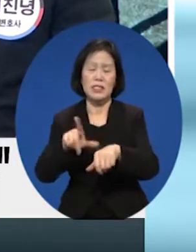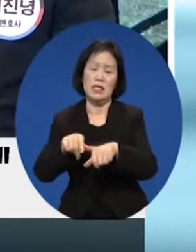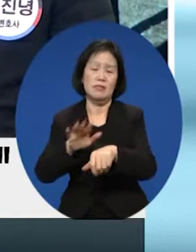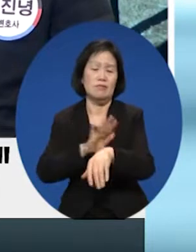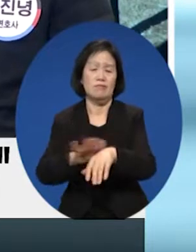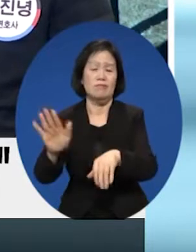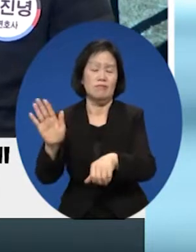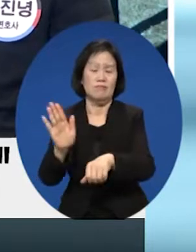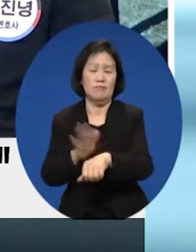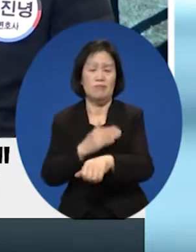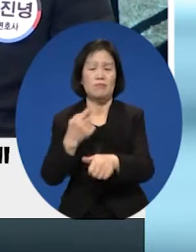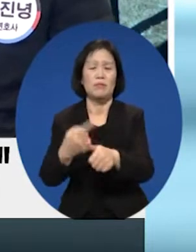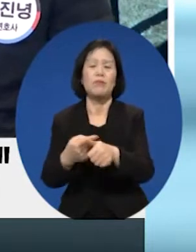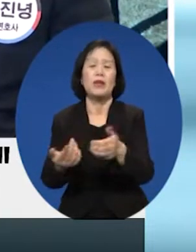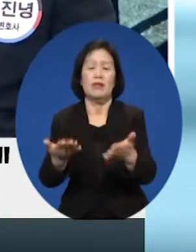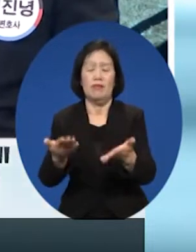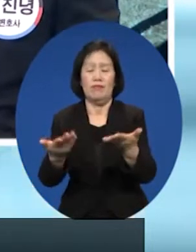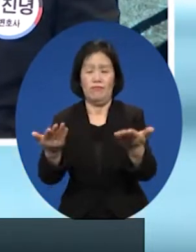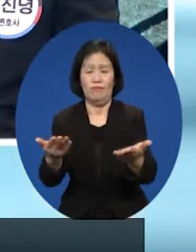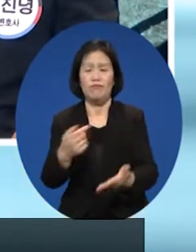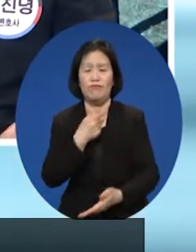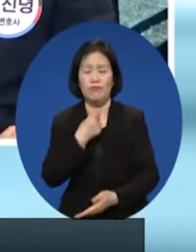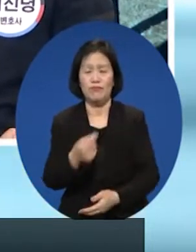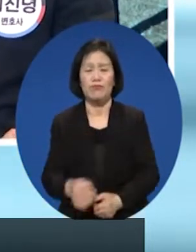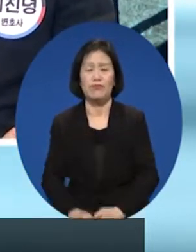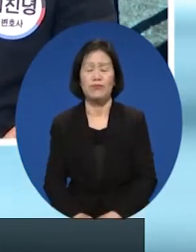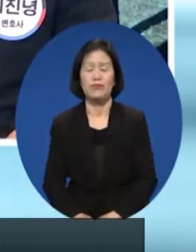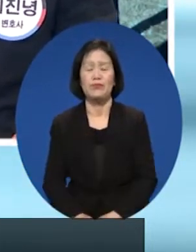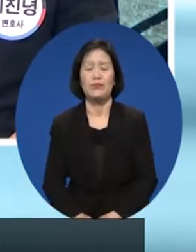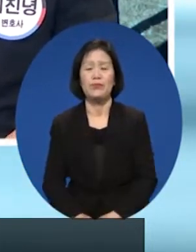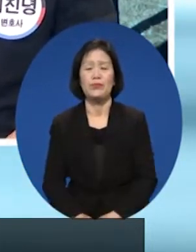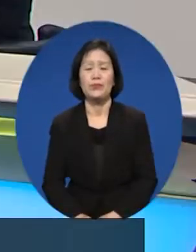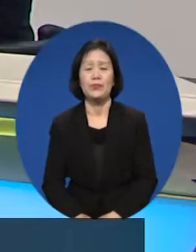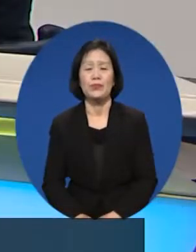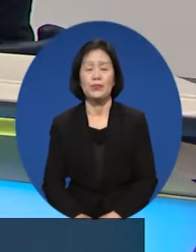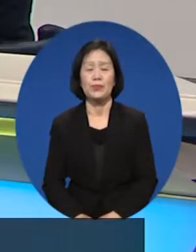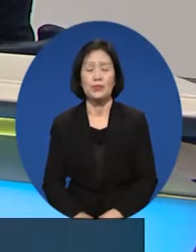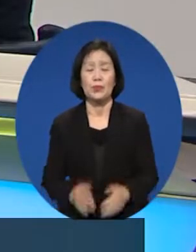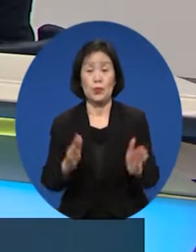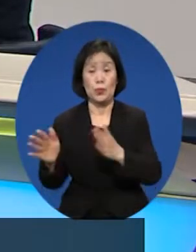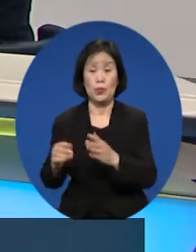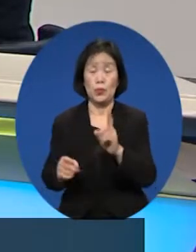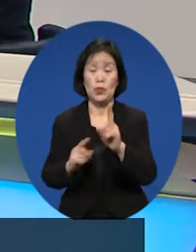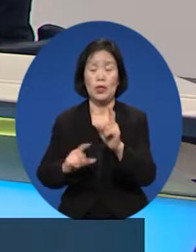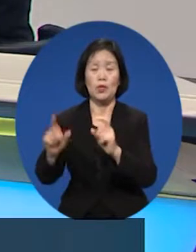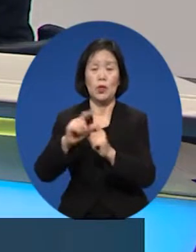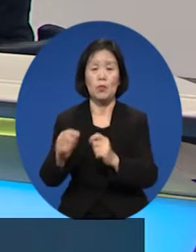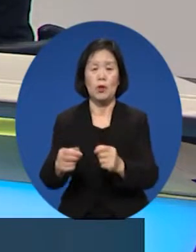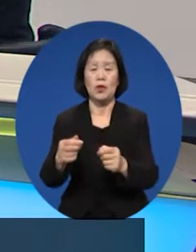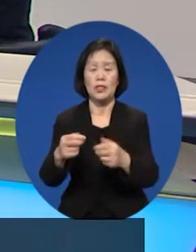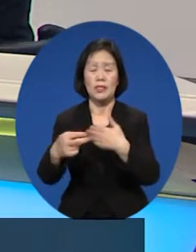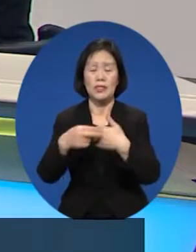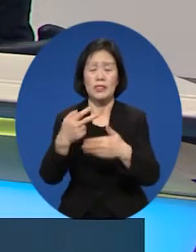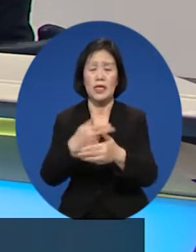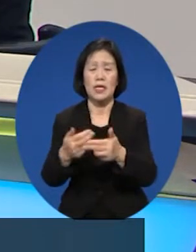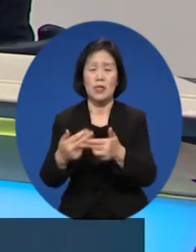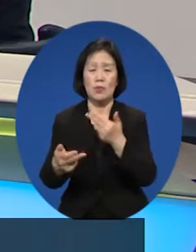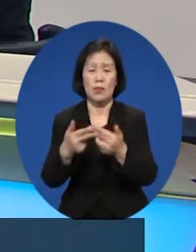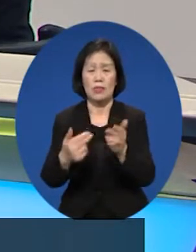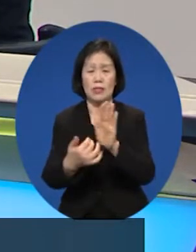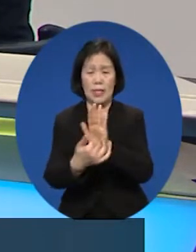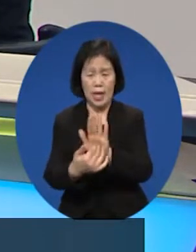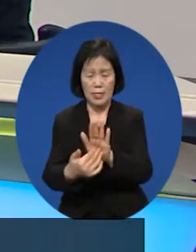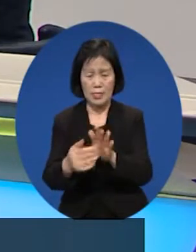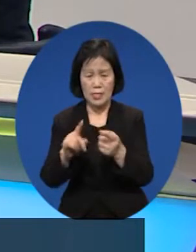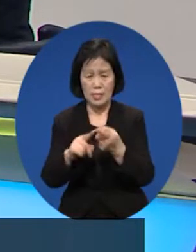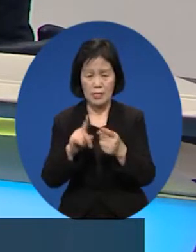그 좀 비판적인 견해를 말씀할 수밖에 없습니다. 그런데 네. 제가 지금 드리고 싶은 말씀은, 일단은 그게 이른바 의협에서 한 대응을 보고 말씀하시는 것